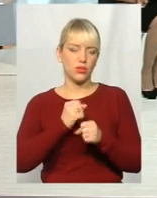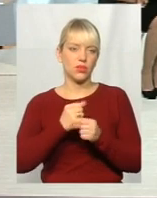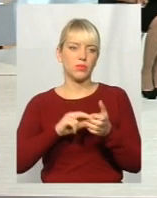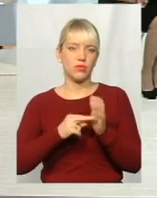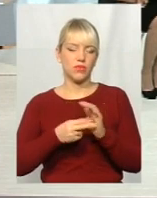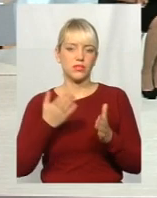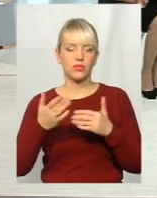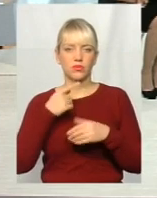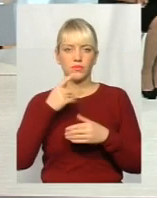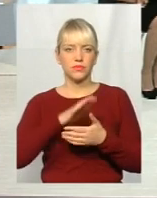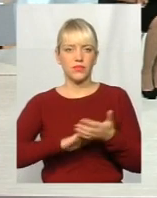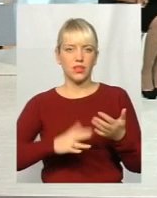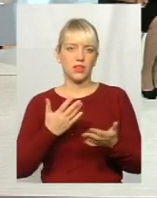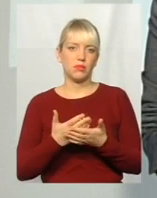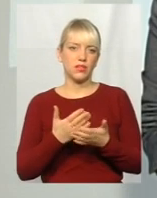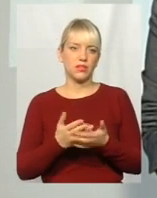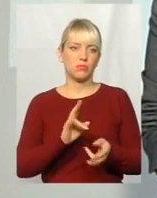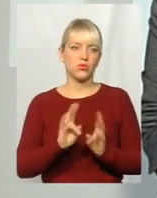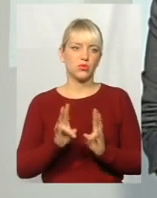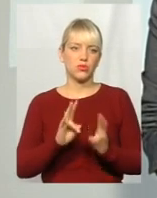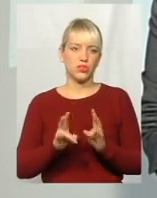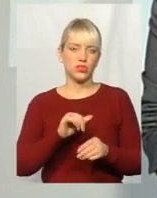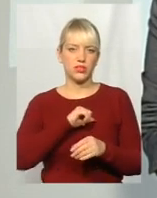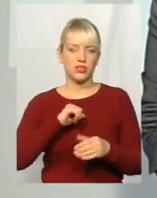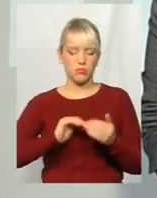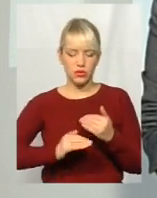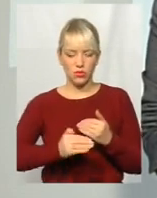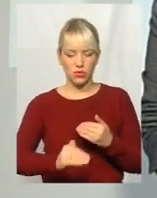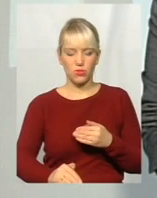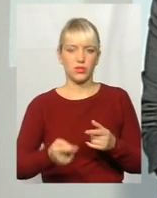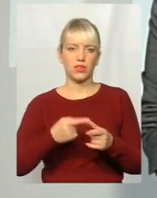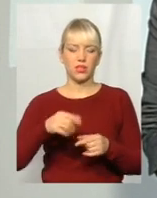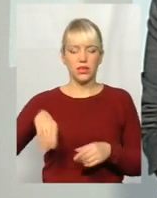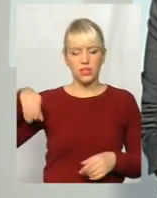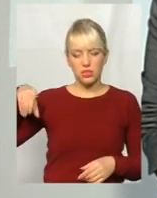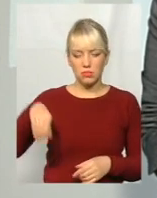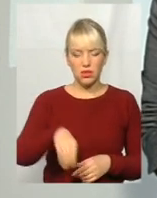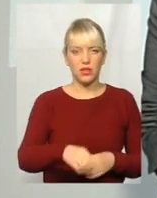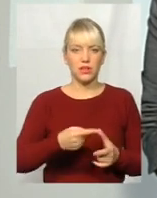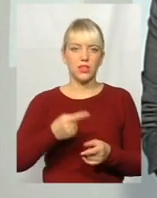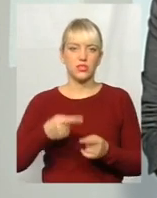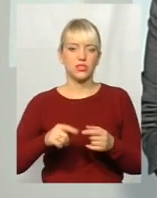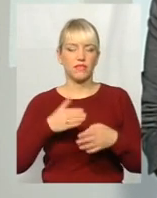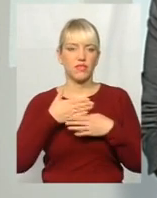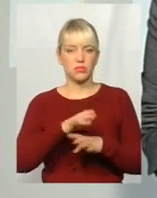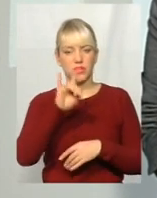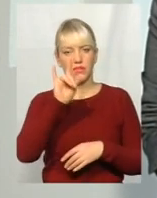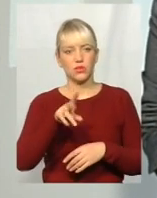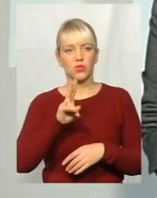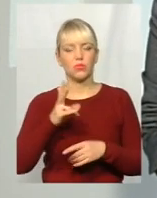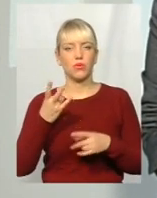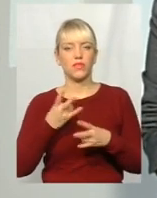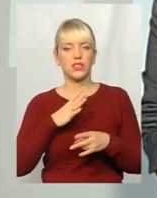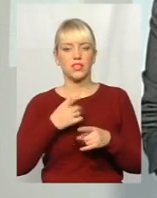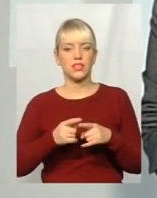далі, пошкоджені там, до прикладу, самі сходинки, чи перила, чи вибите вікно, хто має на це